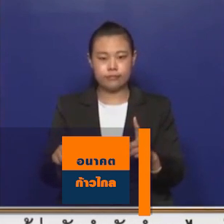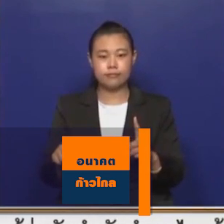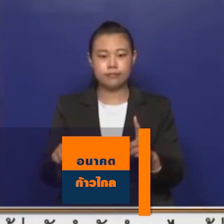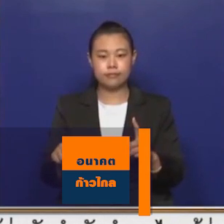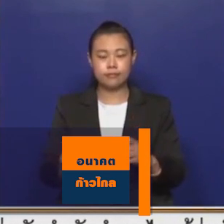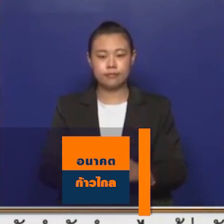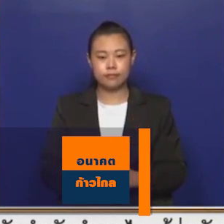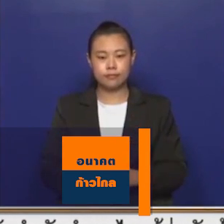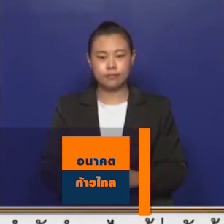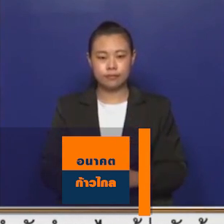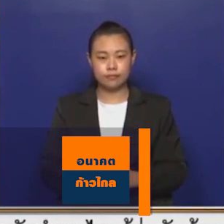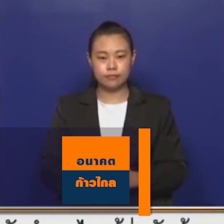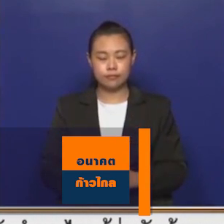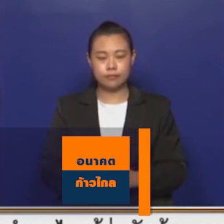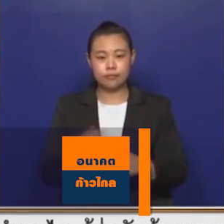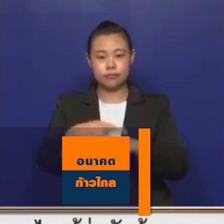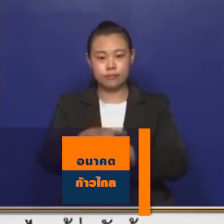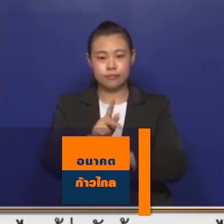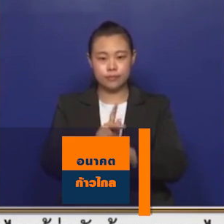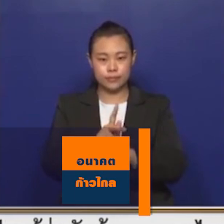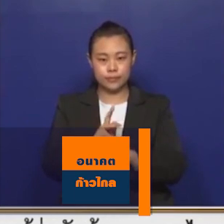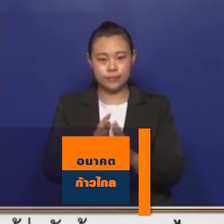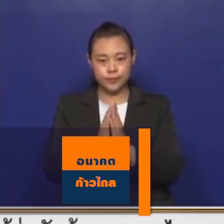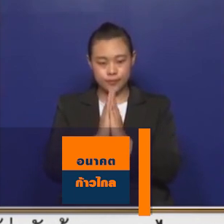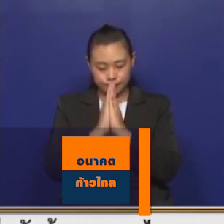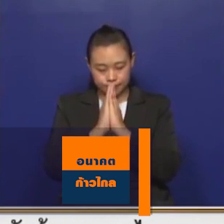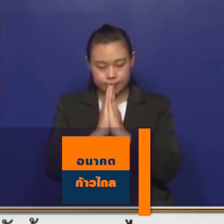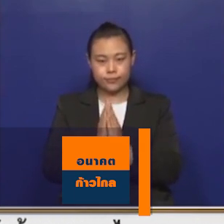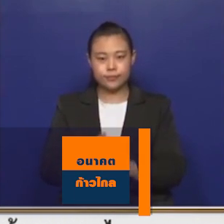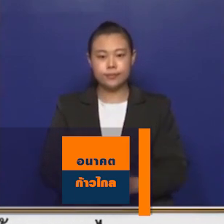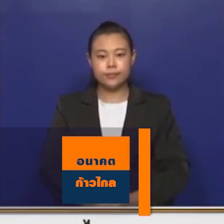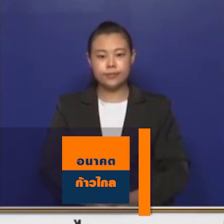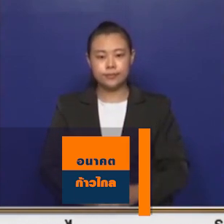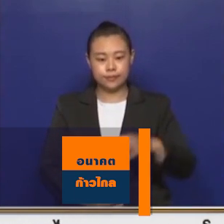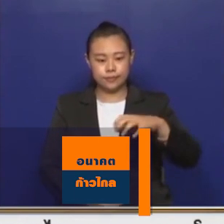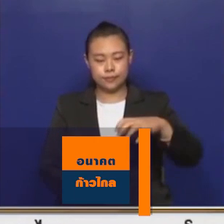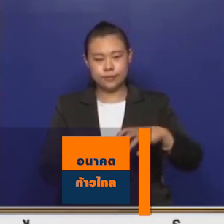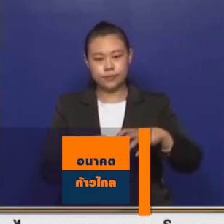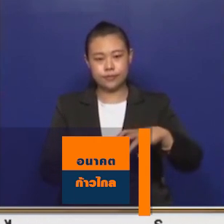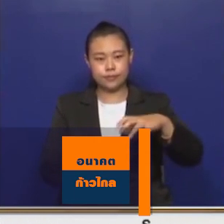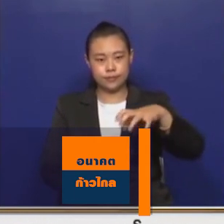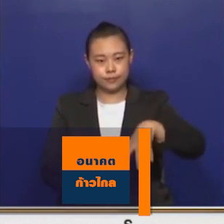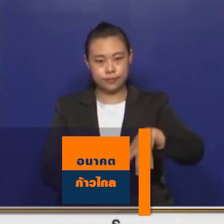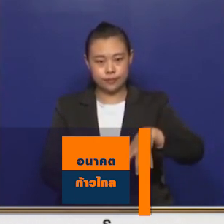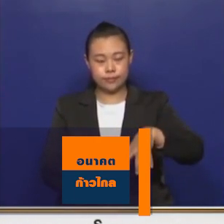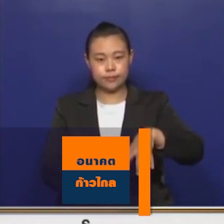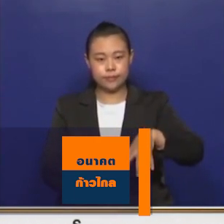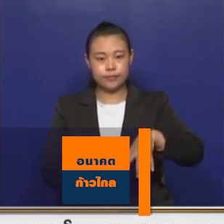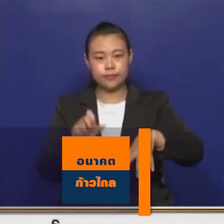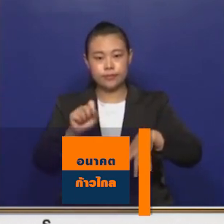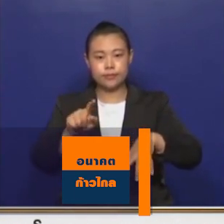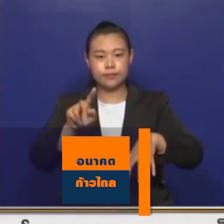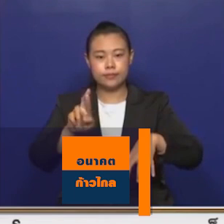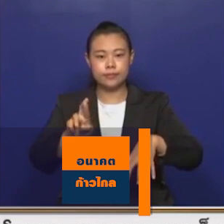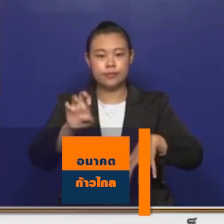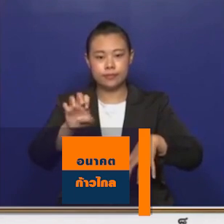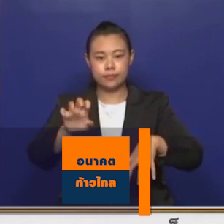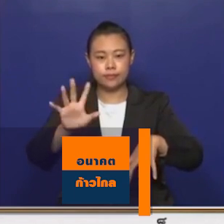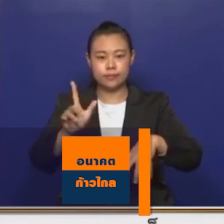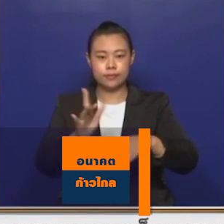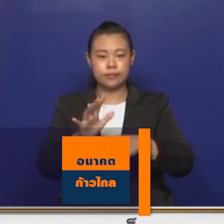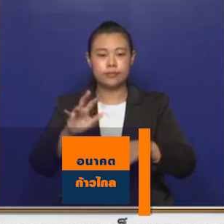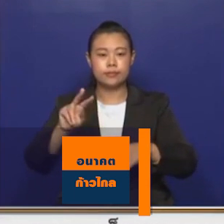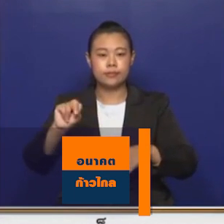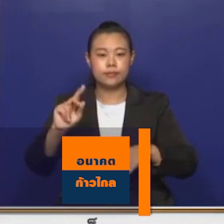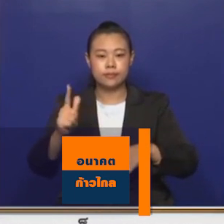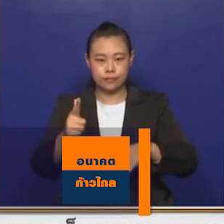ครับท่านประธานครับเกาะสีชังถือเป็นแหล่งท่องเที่ยวที่สำคัญของจังหวัดชลบุรีมีประวัติยาวนานกว่า100ปีมีพระราชวัง